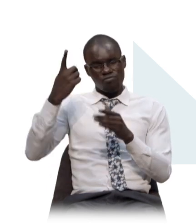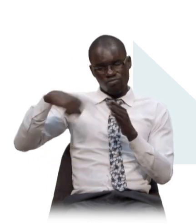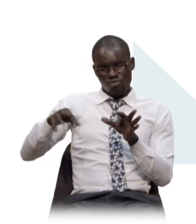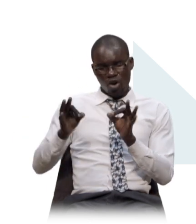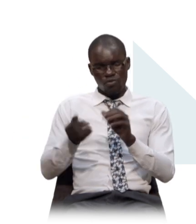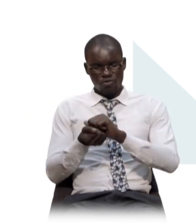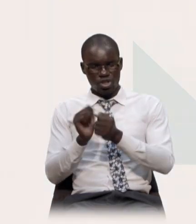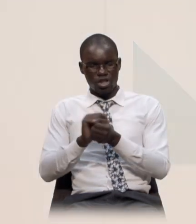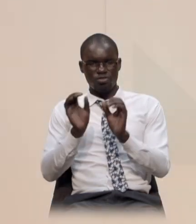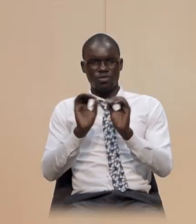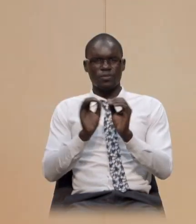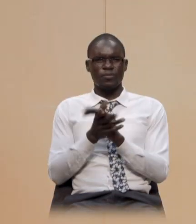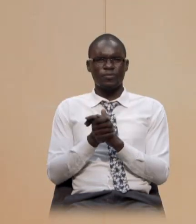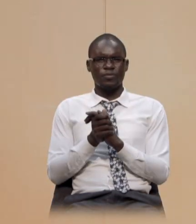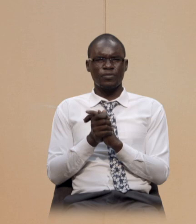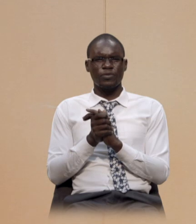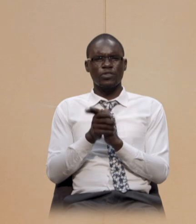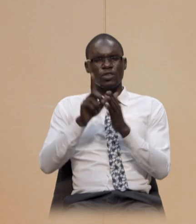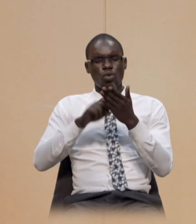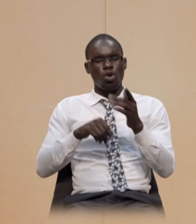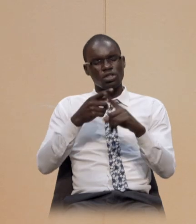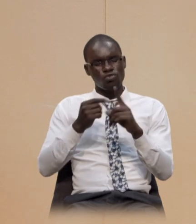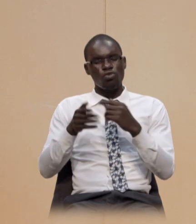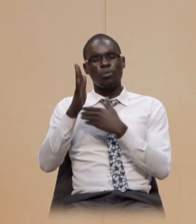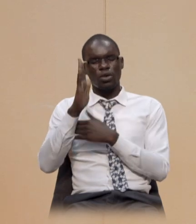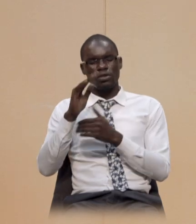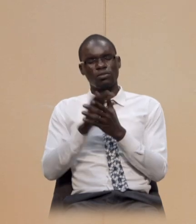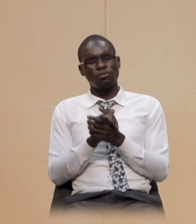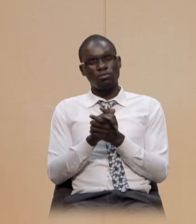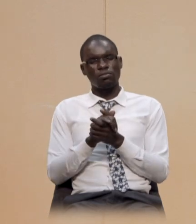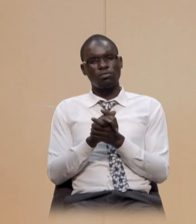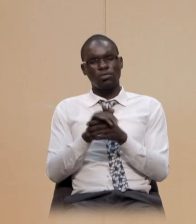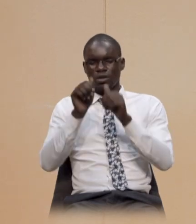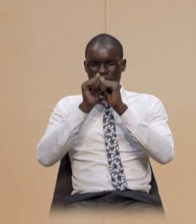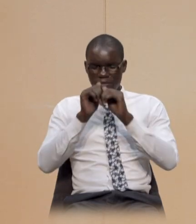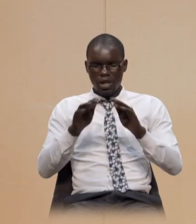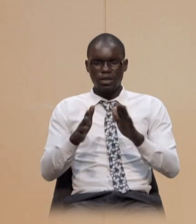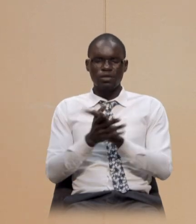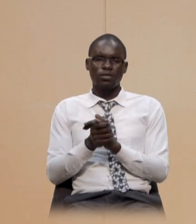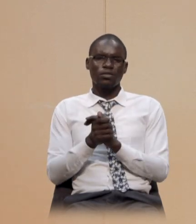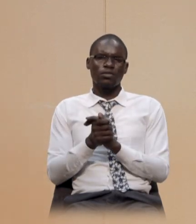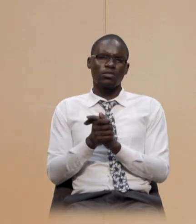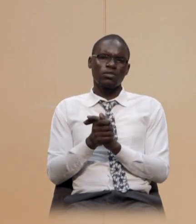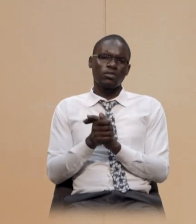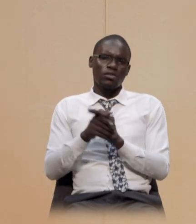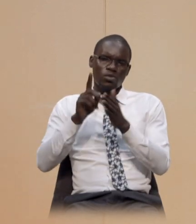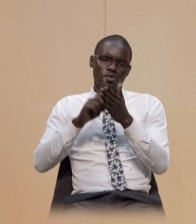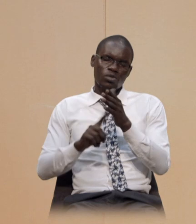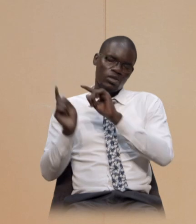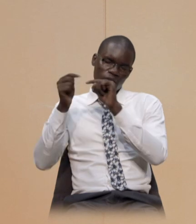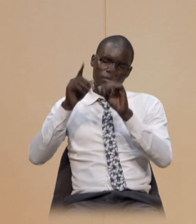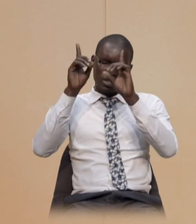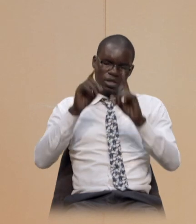kugeuka geuka. Kinachotoka kwa Mungu ni mibaraka. Chochote ambacho kinatoka